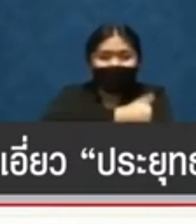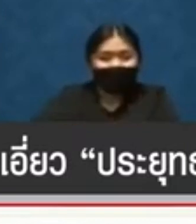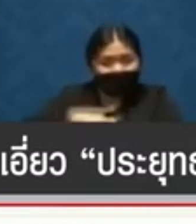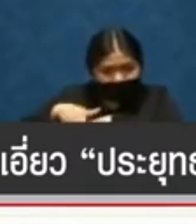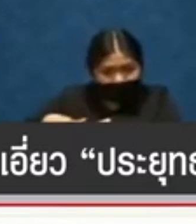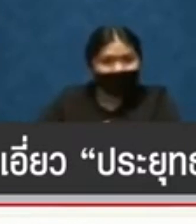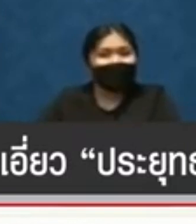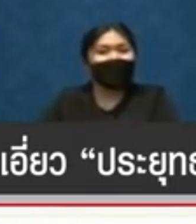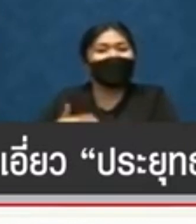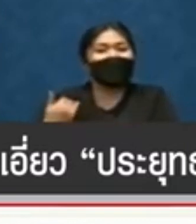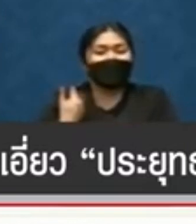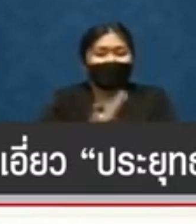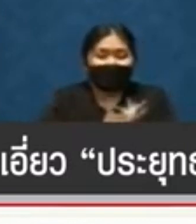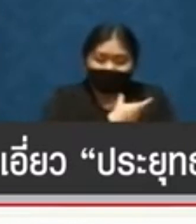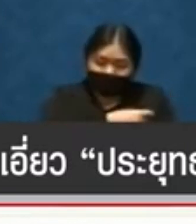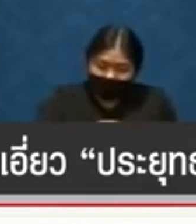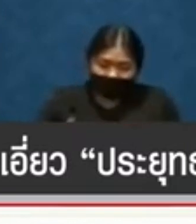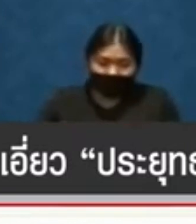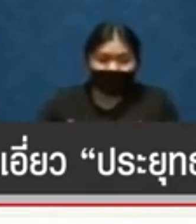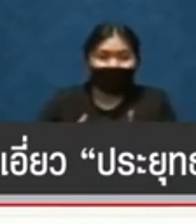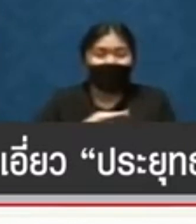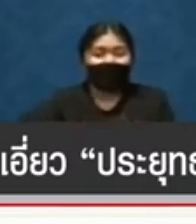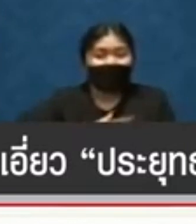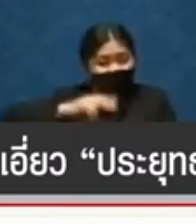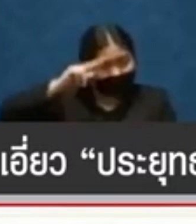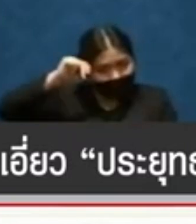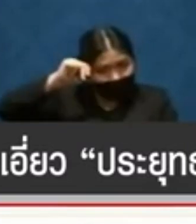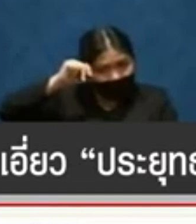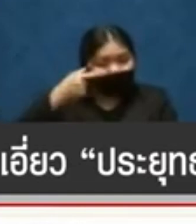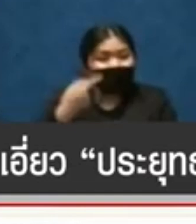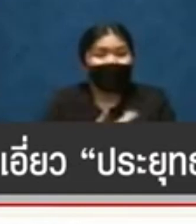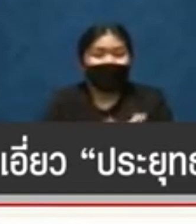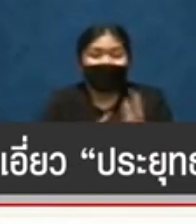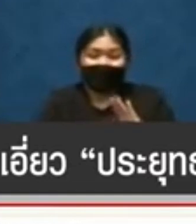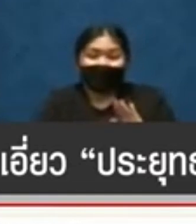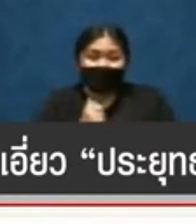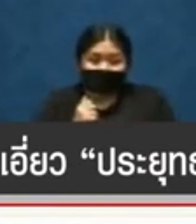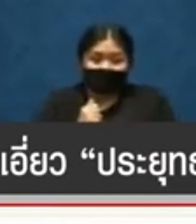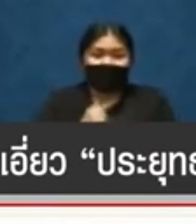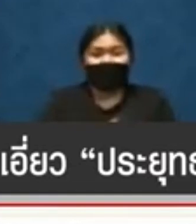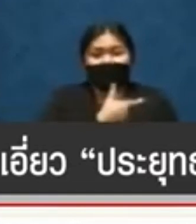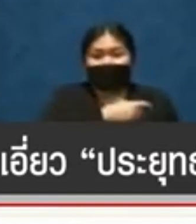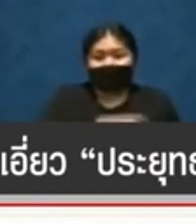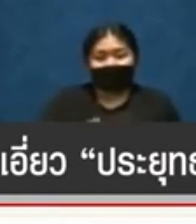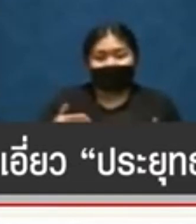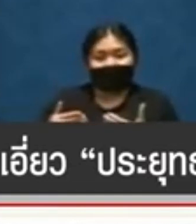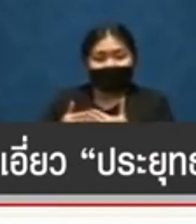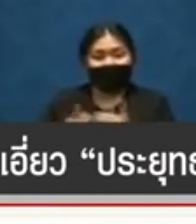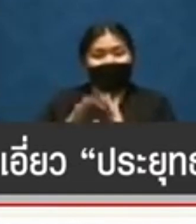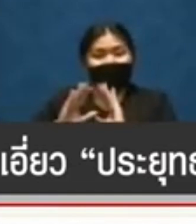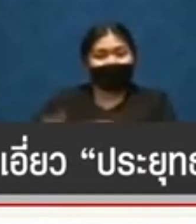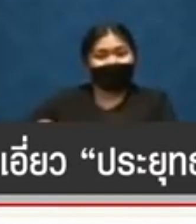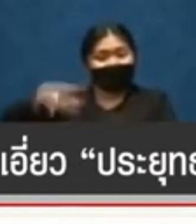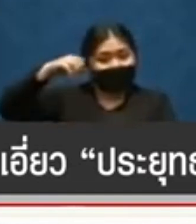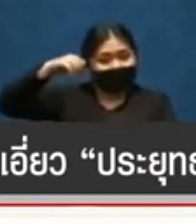เอาตัวขึ้นศาลแต่เกิดการเตะถ่วงทำลายหลักฐานล้มคดีเพราะเป็นคนมีเส้นขอ